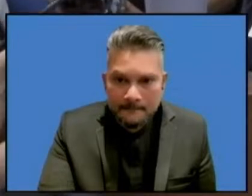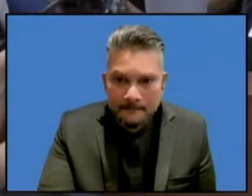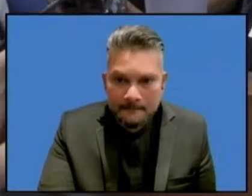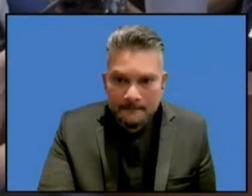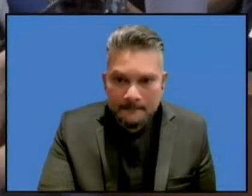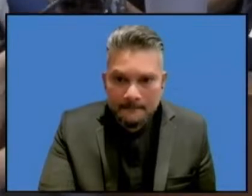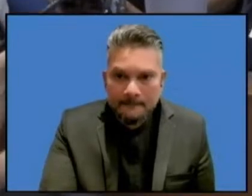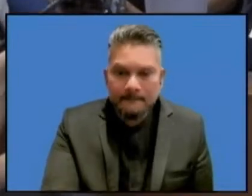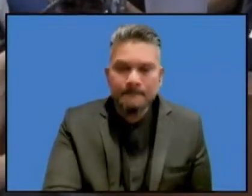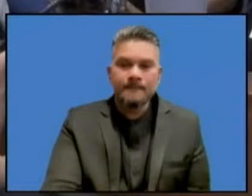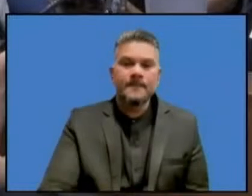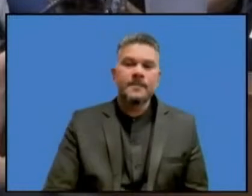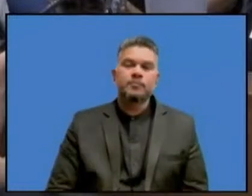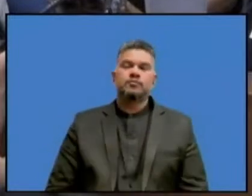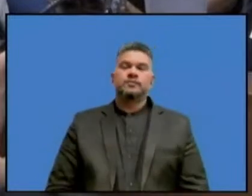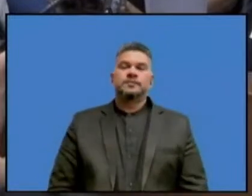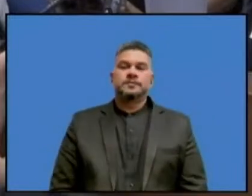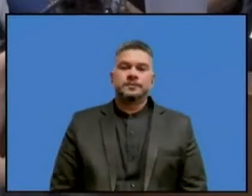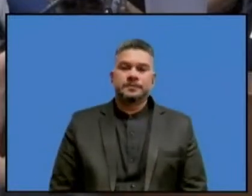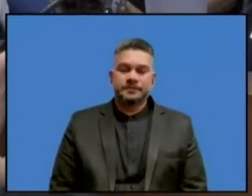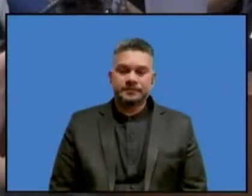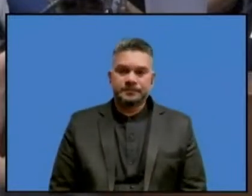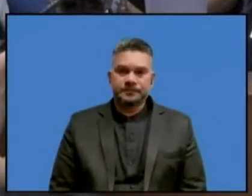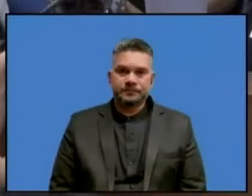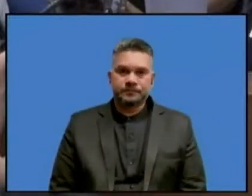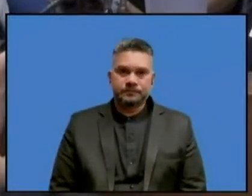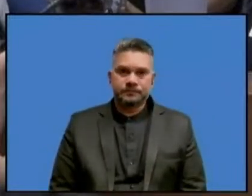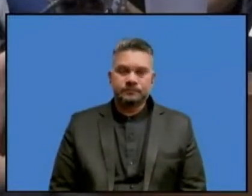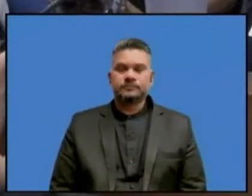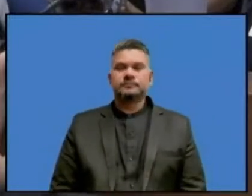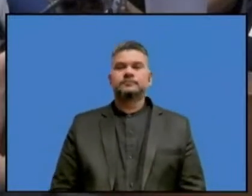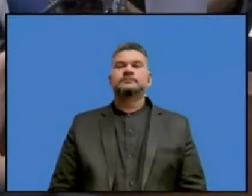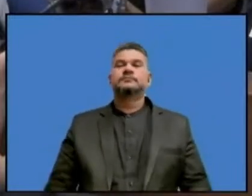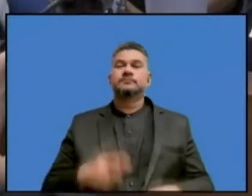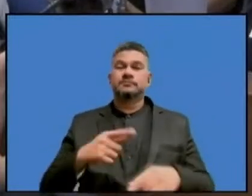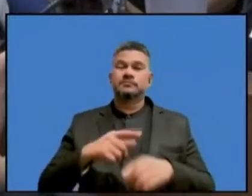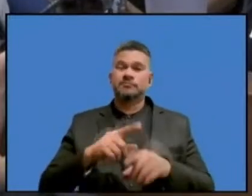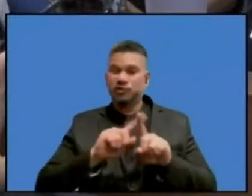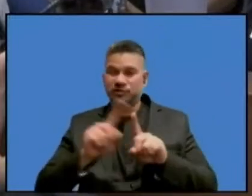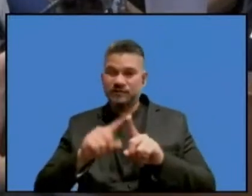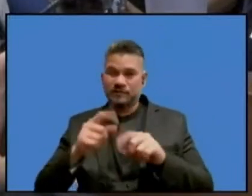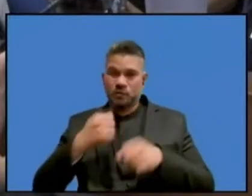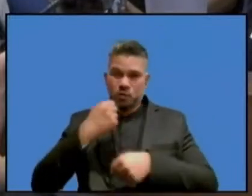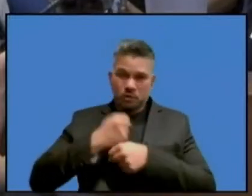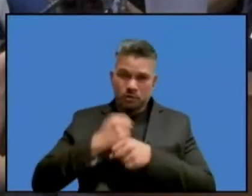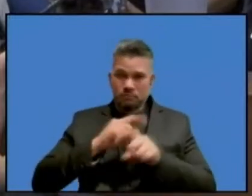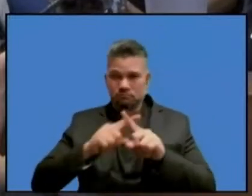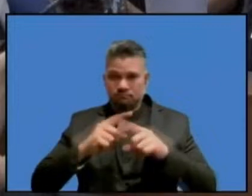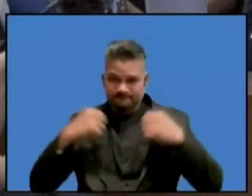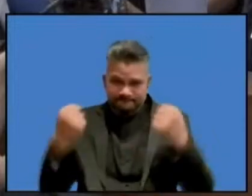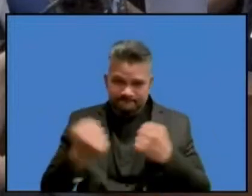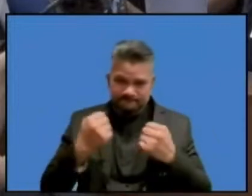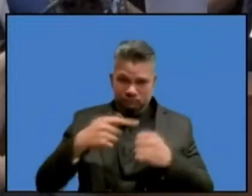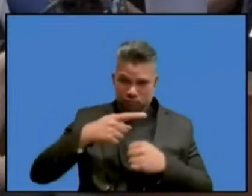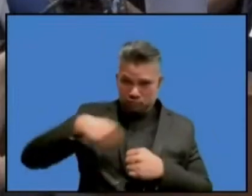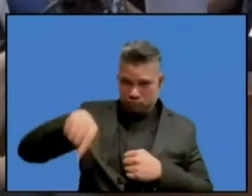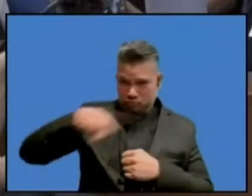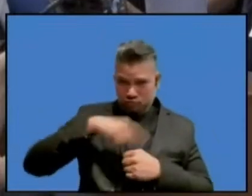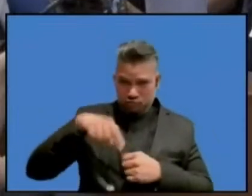усилия, предпринимаемые для реализации достижений всех 23